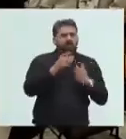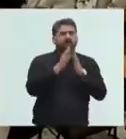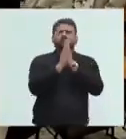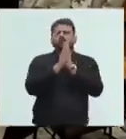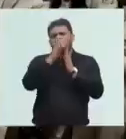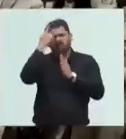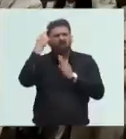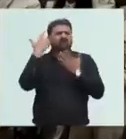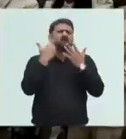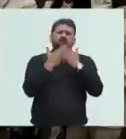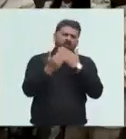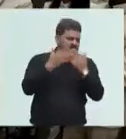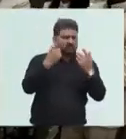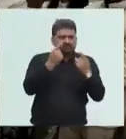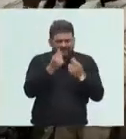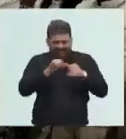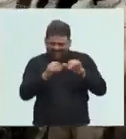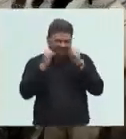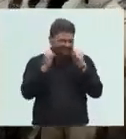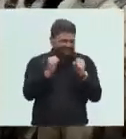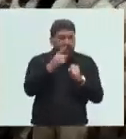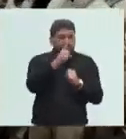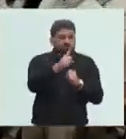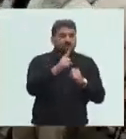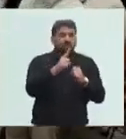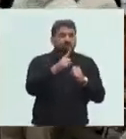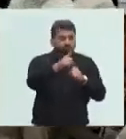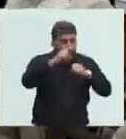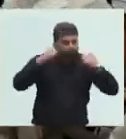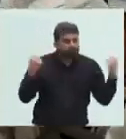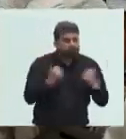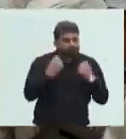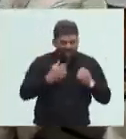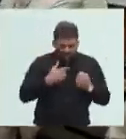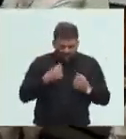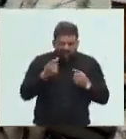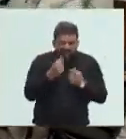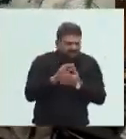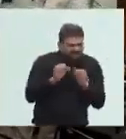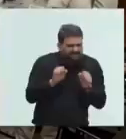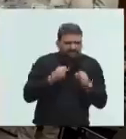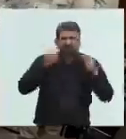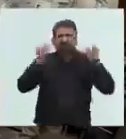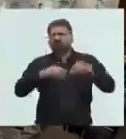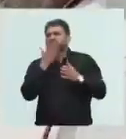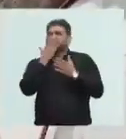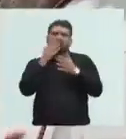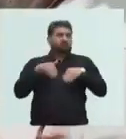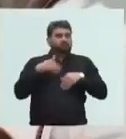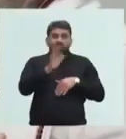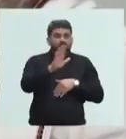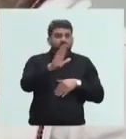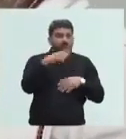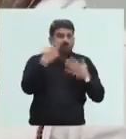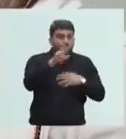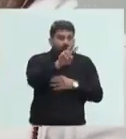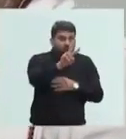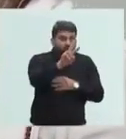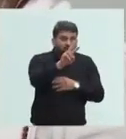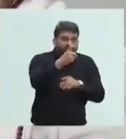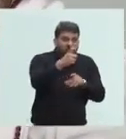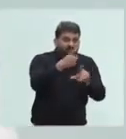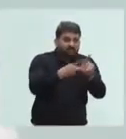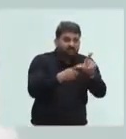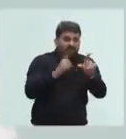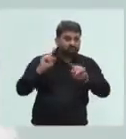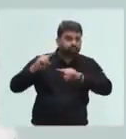ठीक है परमात्मा ने कुछ कमी दी, लेकिन आपने कभी हार नहीं मानी। आप पिछले 27